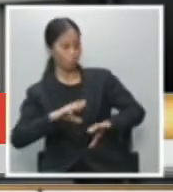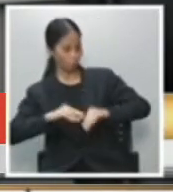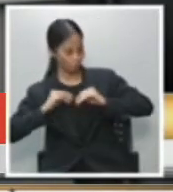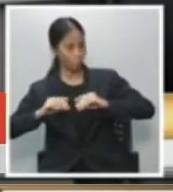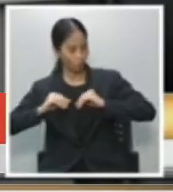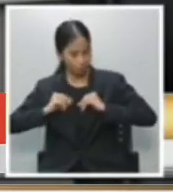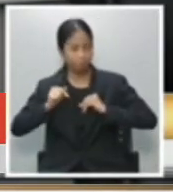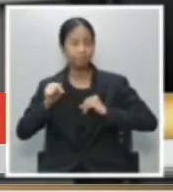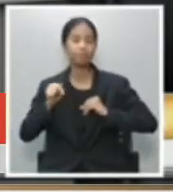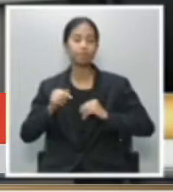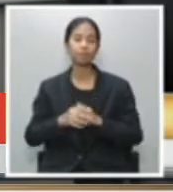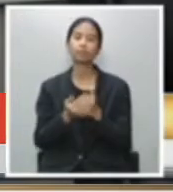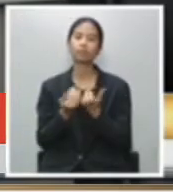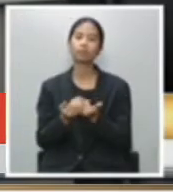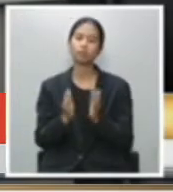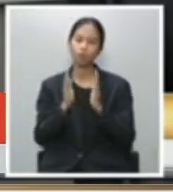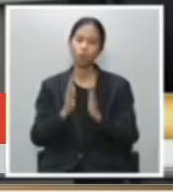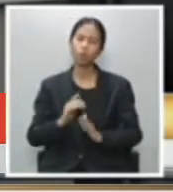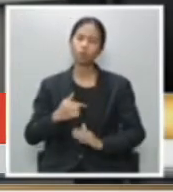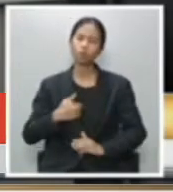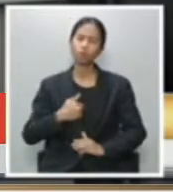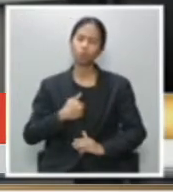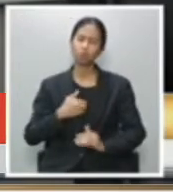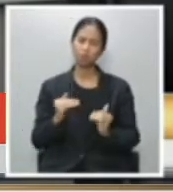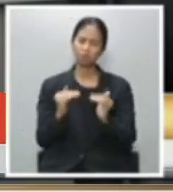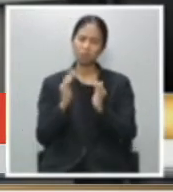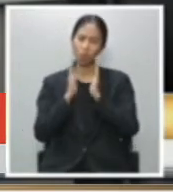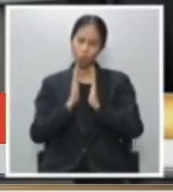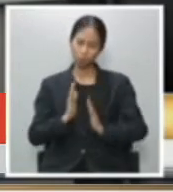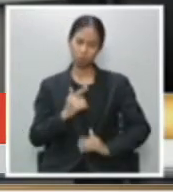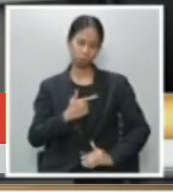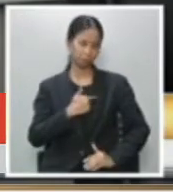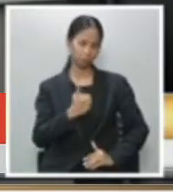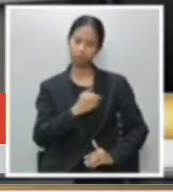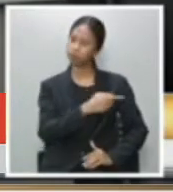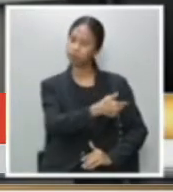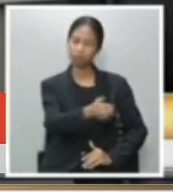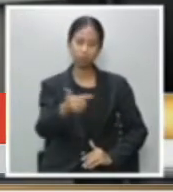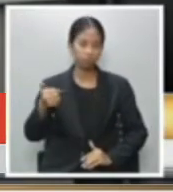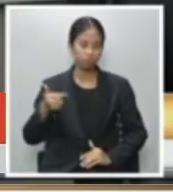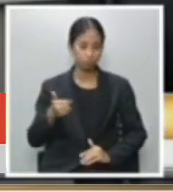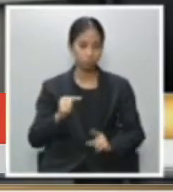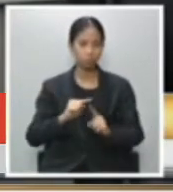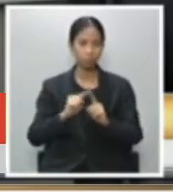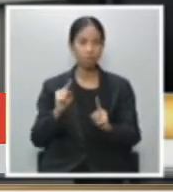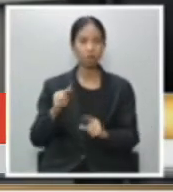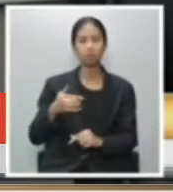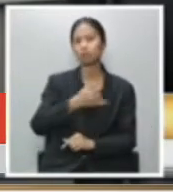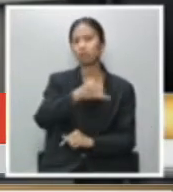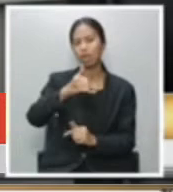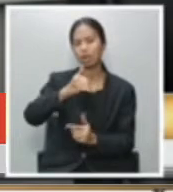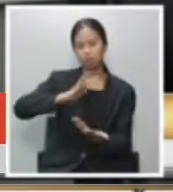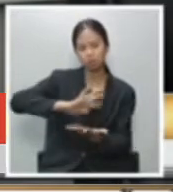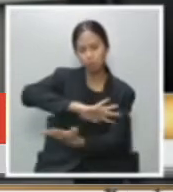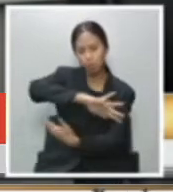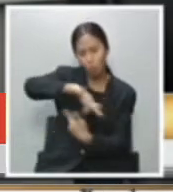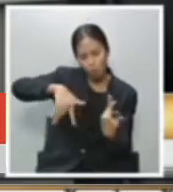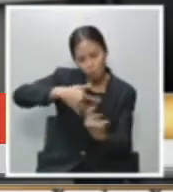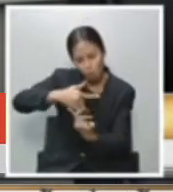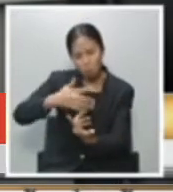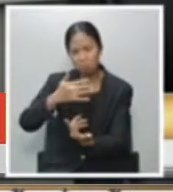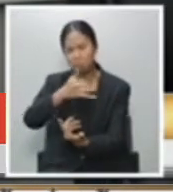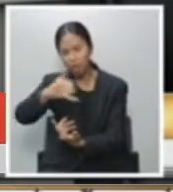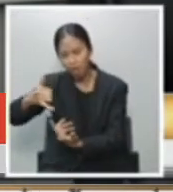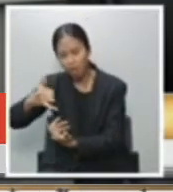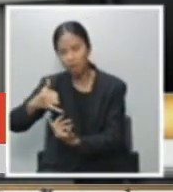นนะครับความเป็นมนุษย์เนี่ยเป็นบุคคลที่มีใจดีกันทุกคนครับแต่สภาพบังคับสภาพแวดล้อมกำหนดให้เขาเป็นอย่างไ